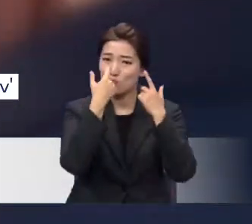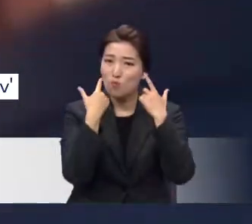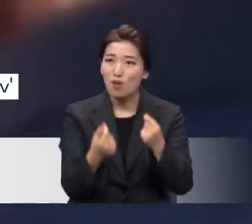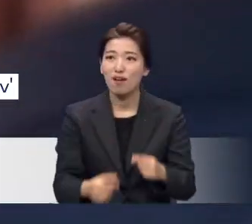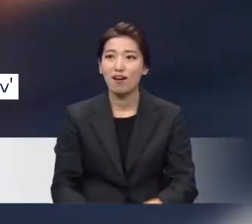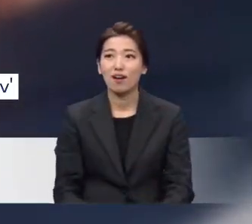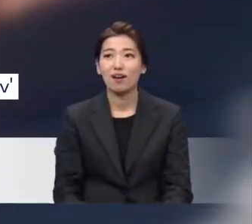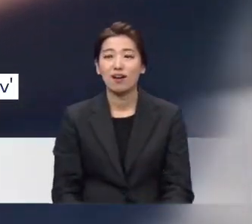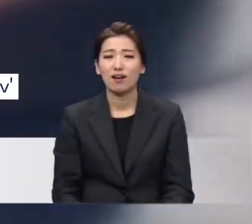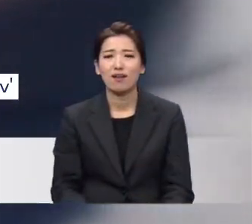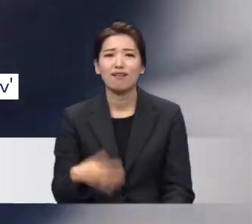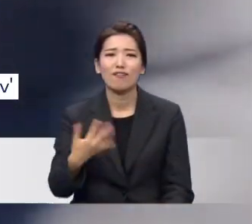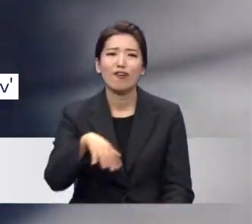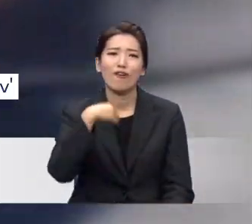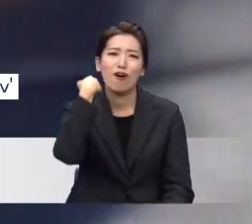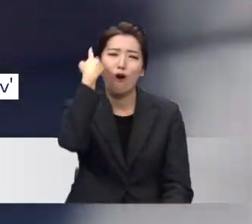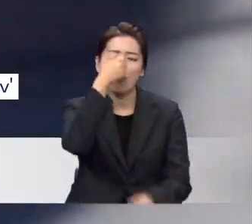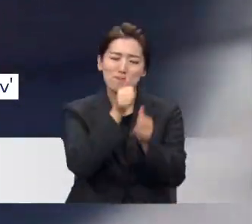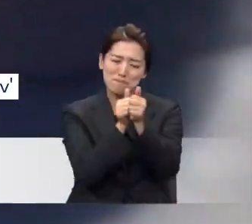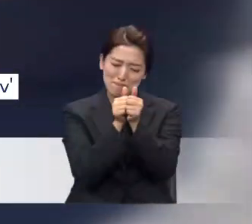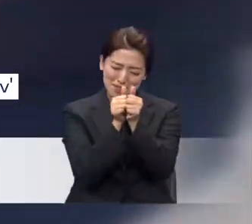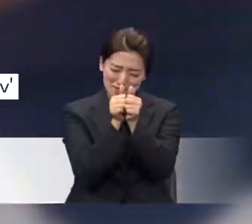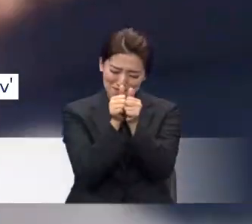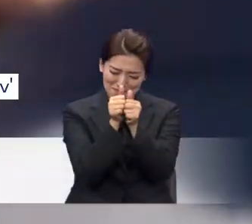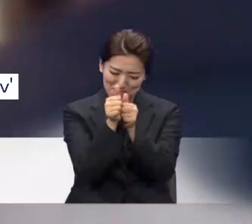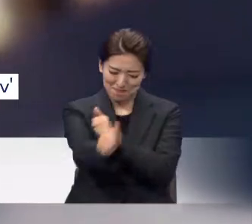하세요 님 화면하고